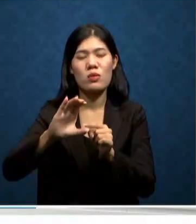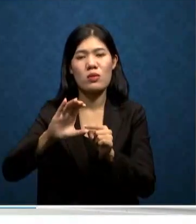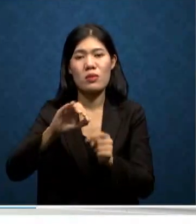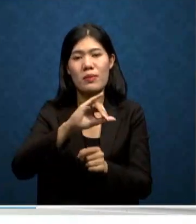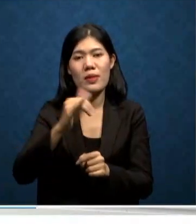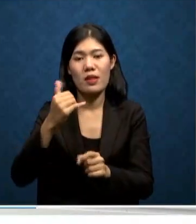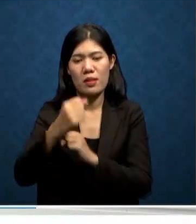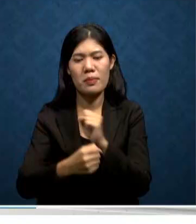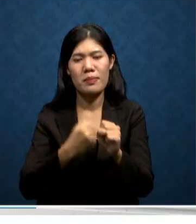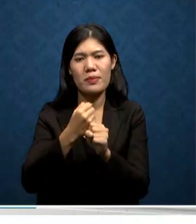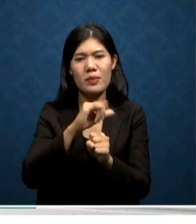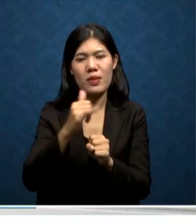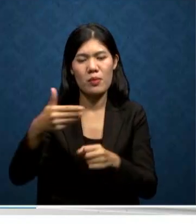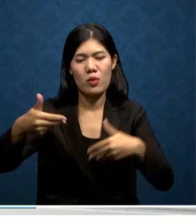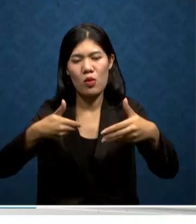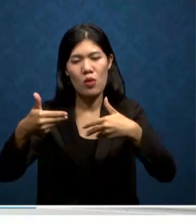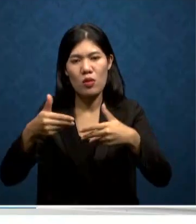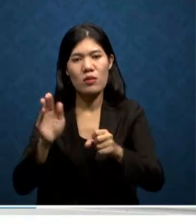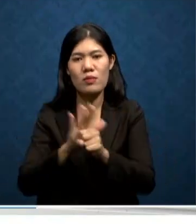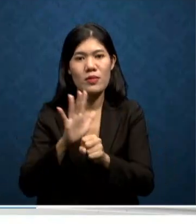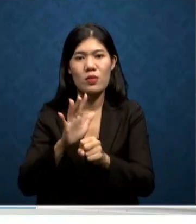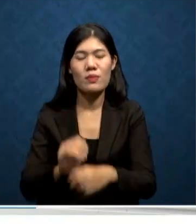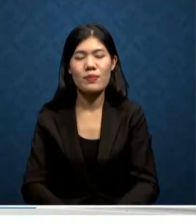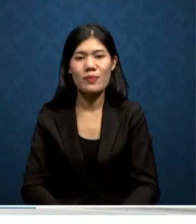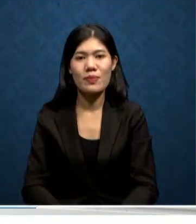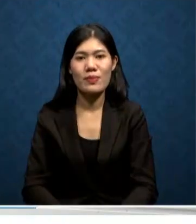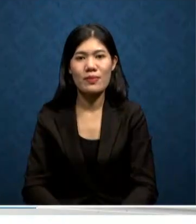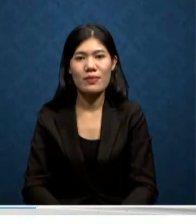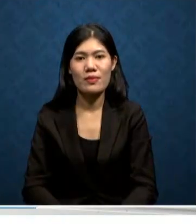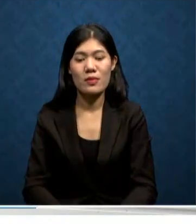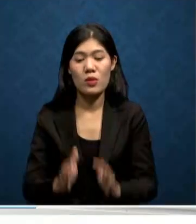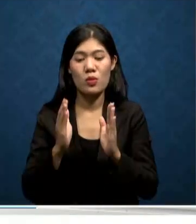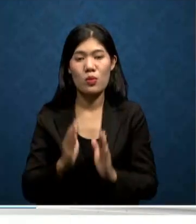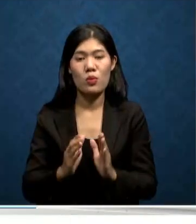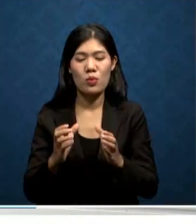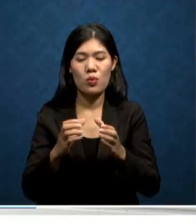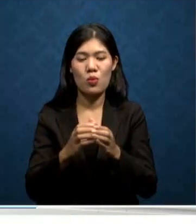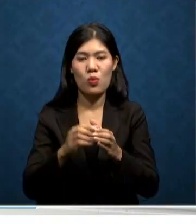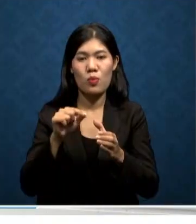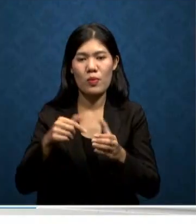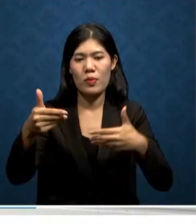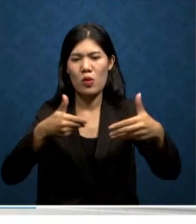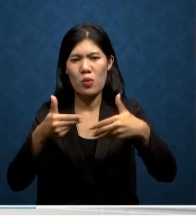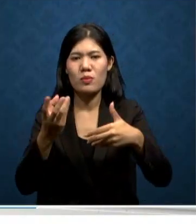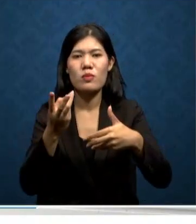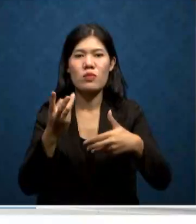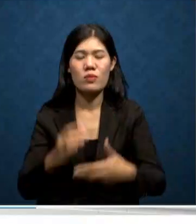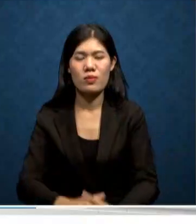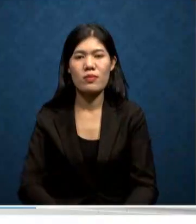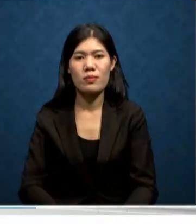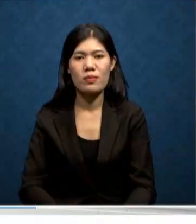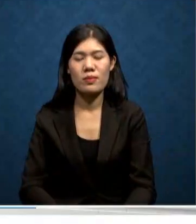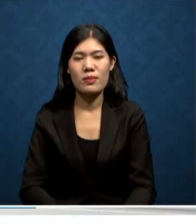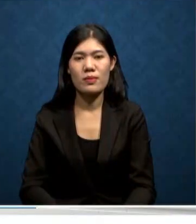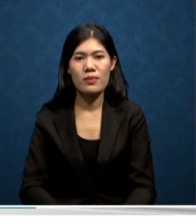ปีมีผู้ขอมาไม่ครบนะครับหรือว่ามีผู้ขอมาน้อยนะครับก็เป็นส่วนหนึงที่จะทำ